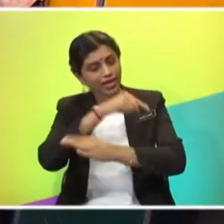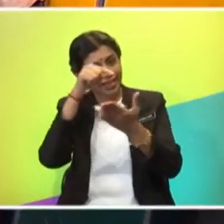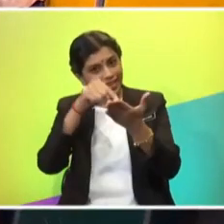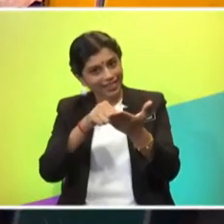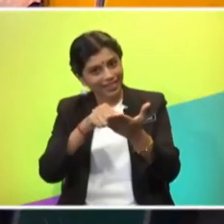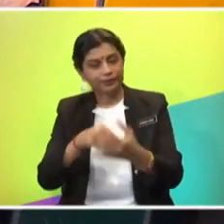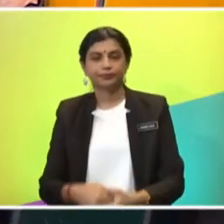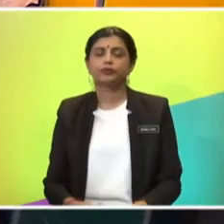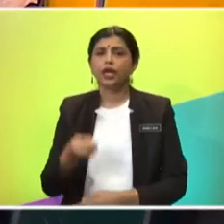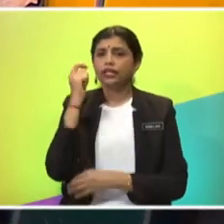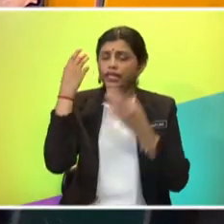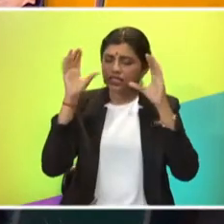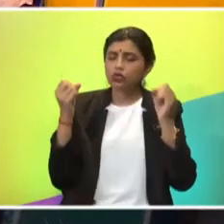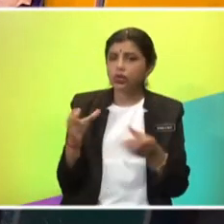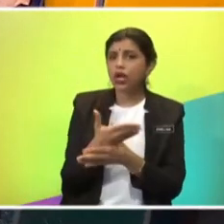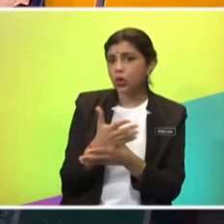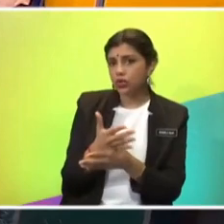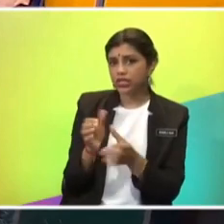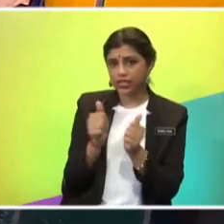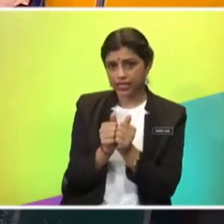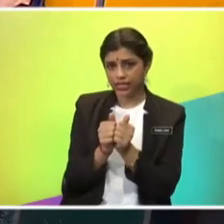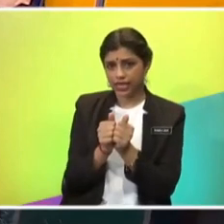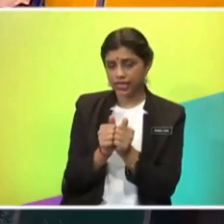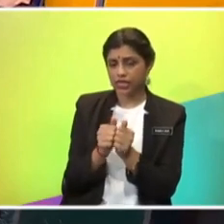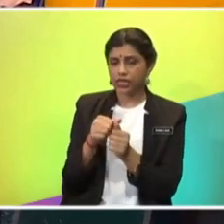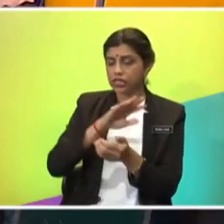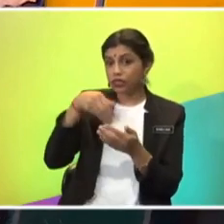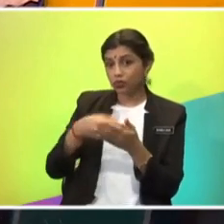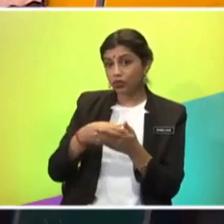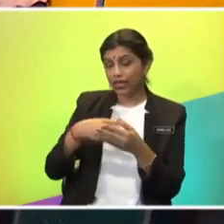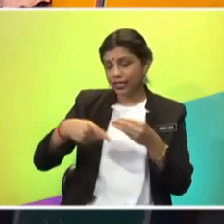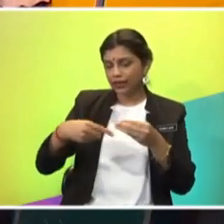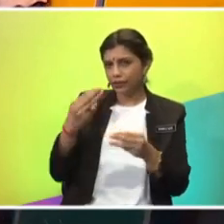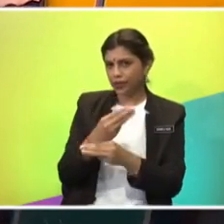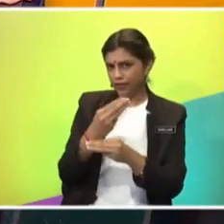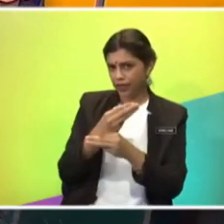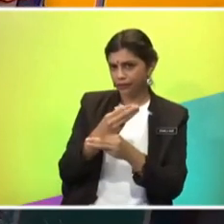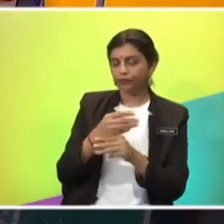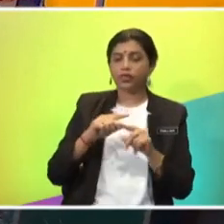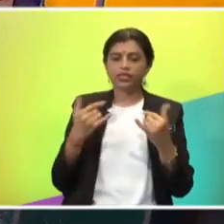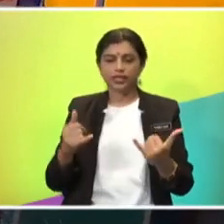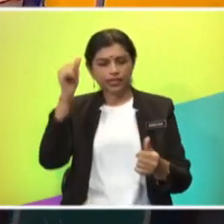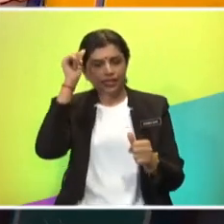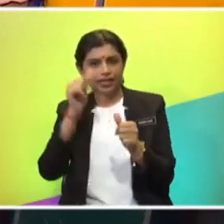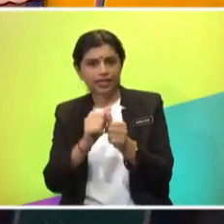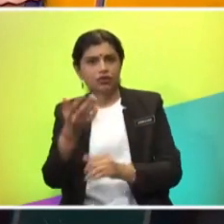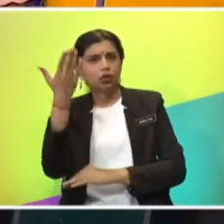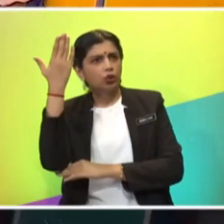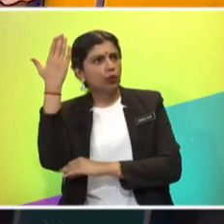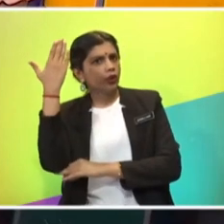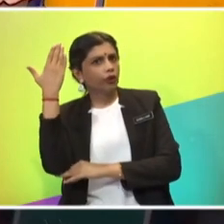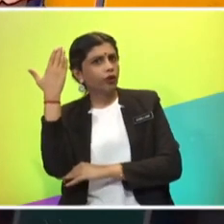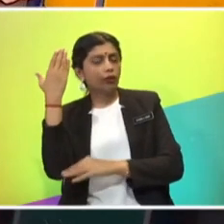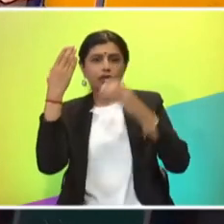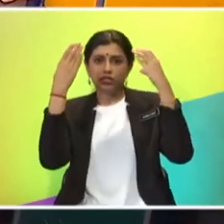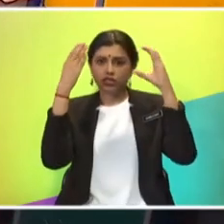dah kongsikan dengan kita. Cuma cikgu, saya teringat tadi di awal-awal tadi, cikgu ada lakonkan watak yang